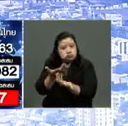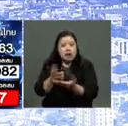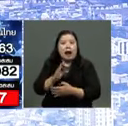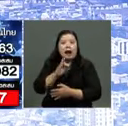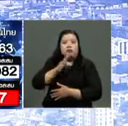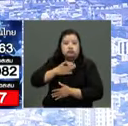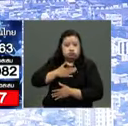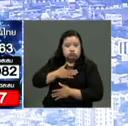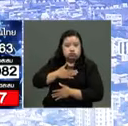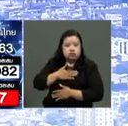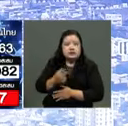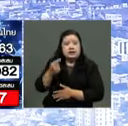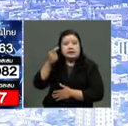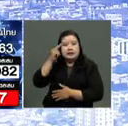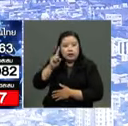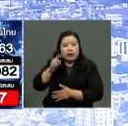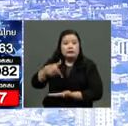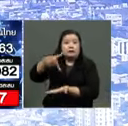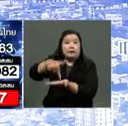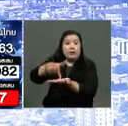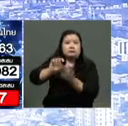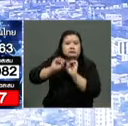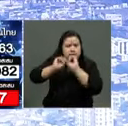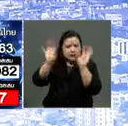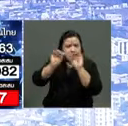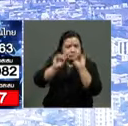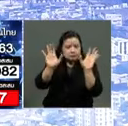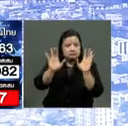คนนะครับก็ต้องเรียนว่ายิ่งเราสแกนถี่เท่าไหร่นะครับก็จะเป็นการทำให้คนที่ไม่ได้อยู่ในขาดเครือข่ายที่ต้องเข้ารับการตรวจก็จะลดลงไปนะครับวันนั้นอันนี้เป็นตัวเลขที่น่าสนใจนะครับก็อยากจะฝากประชาชนนะครับถ้าเราสามารถcheck Pointใช้พิกัดได้ชัดเจนนะครับอันนี้ก็จะลดปัญหาเรื่องการที่ต้องตรวจคนเยอะๆเลยไม่จำเป็นครับนะครับอ่าอีก